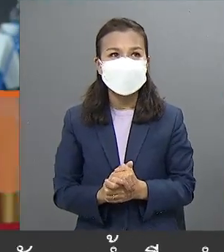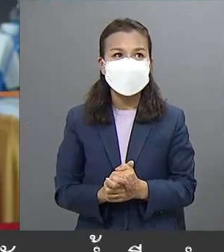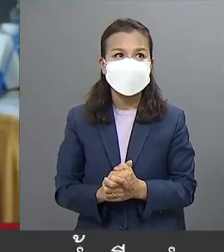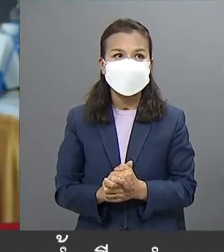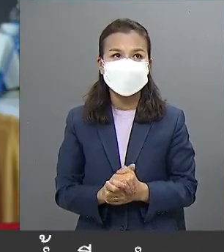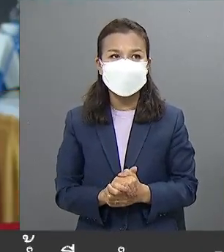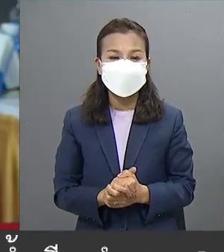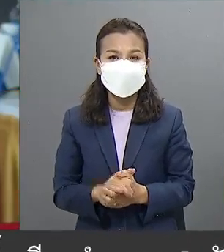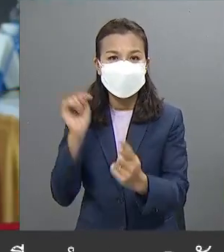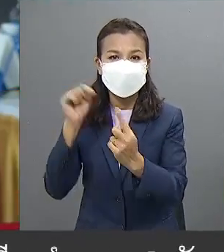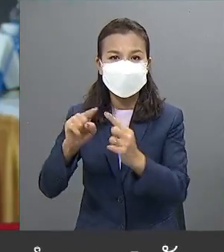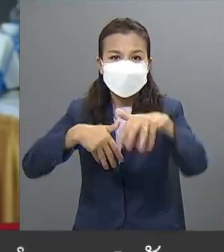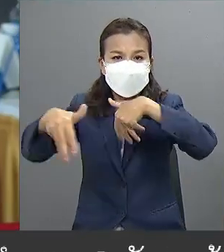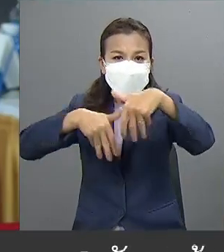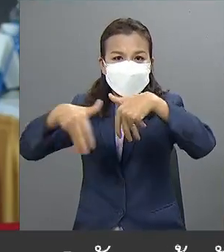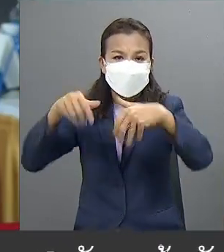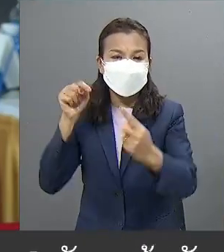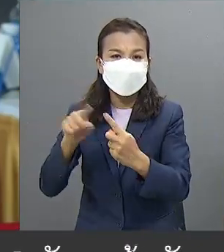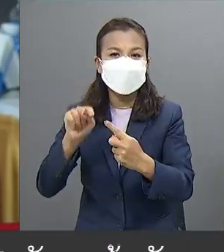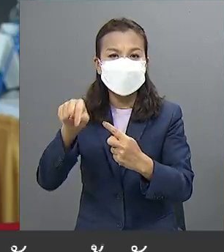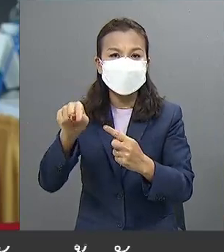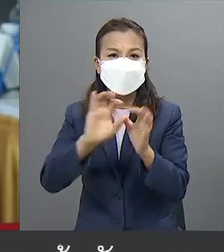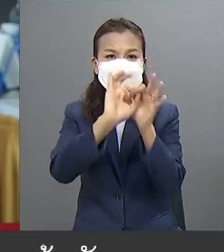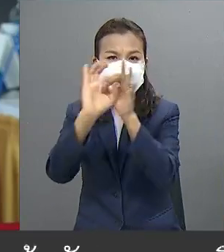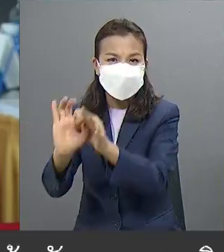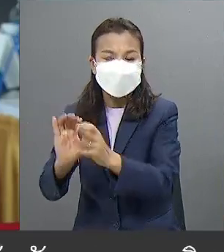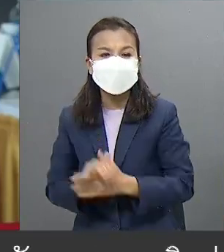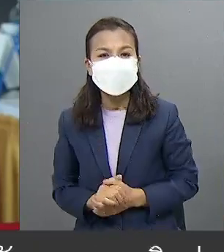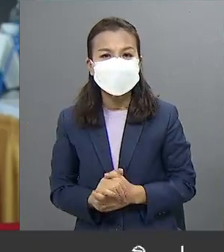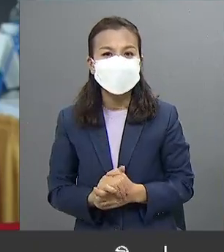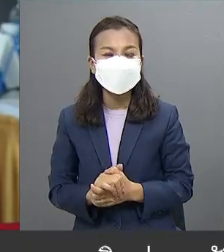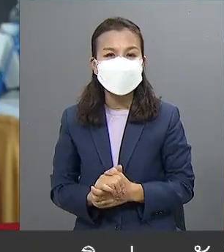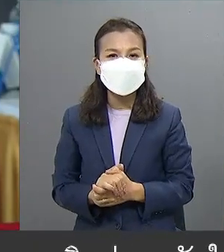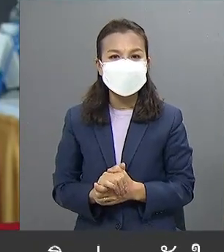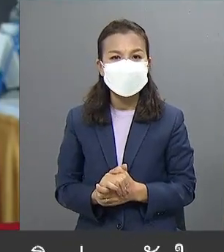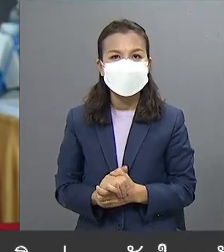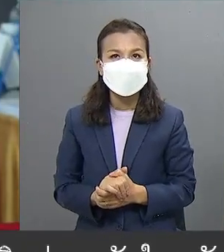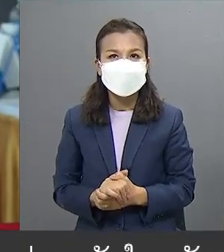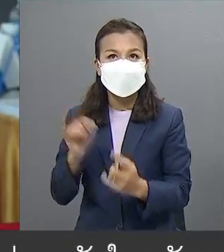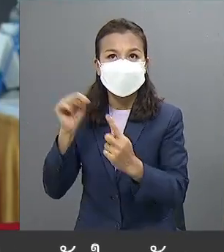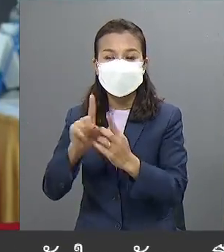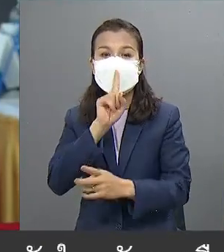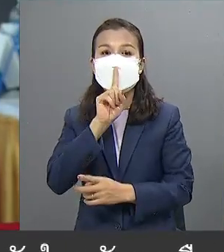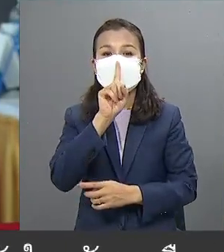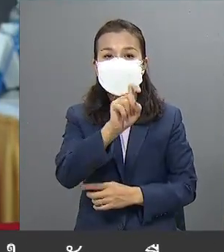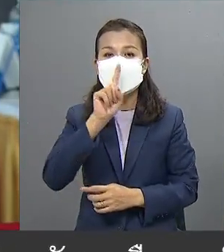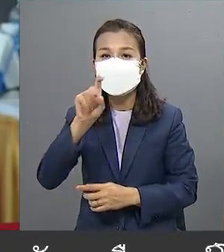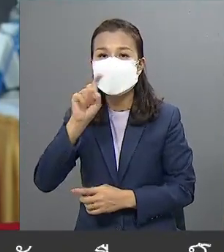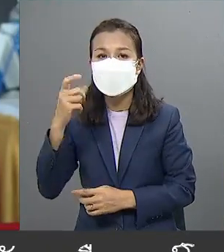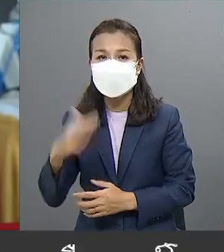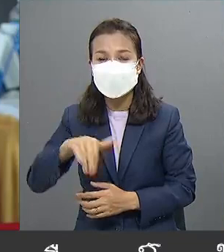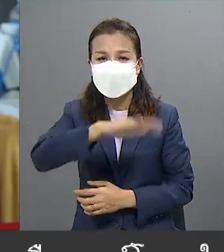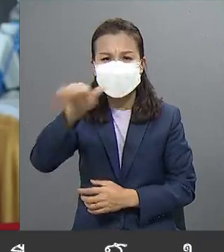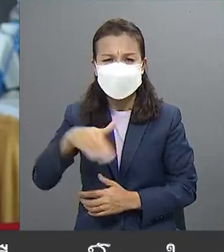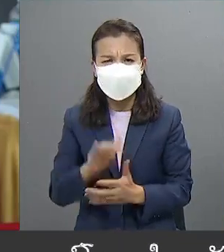กับมีประชาชนเดินทางมาน้อยกว่า 10ที่ถูกระบบเอาไว้ในรอบ 10:00นนะคะแต่การสอบถามค่ะเพราะว่าหลายคนบอกว่าได้